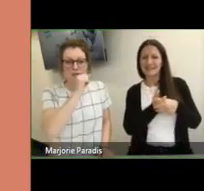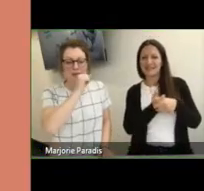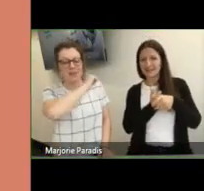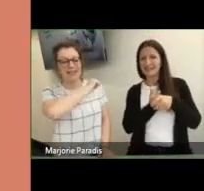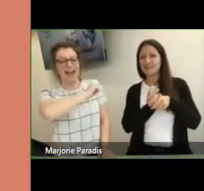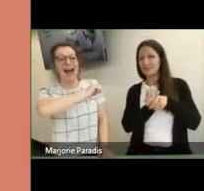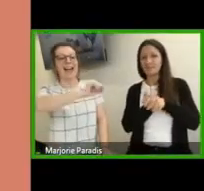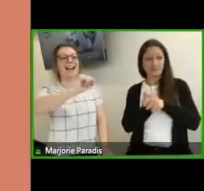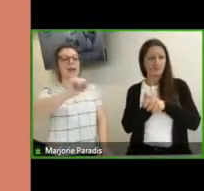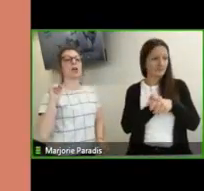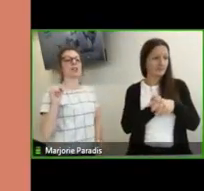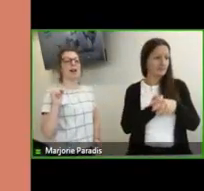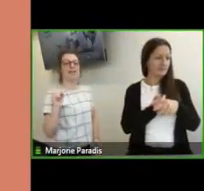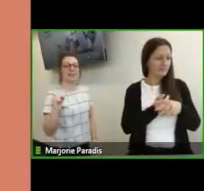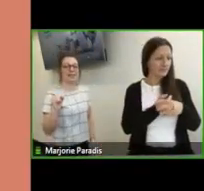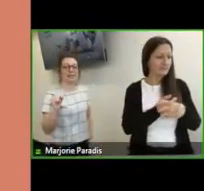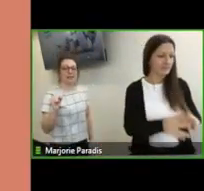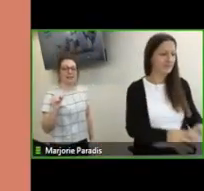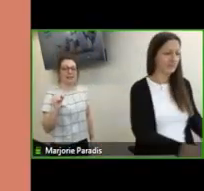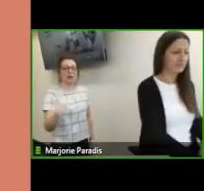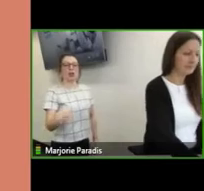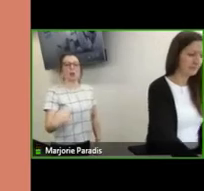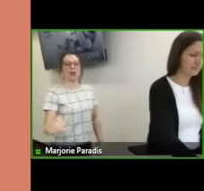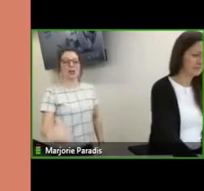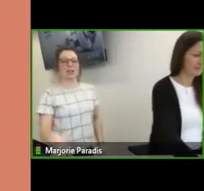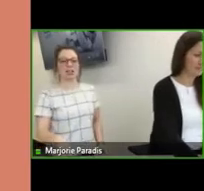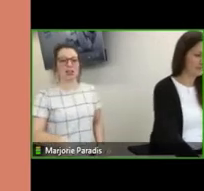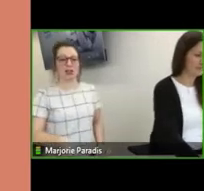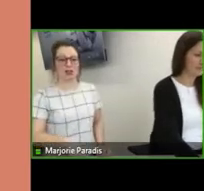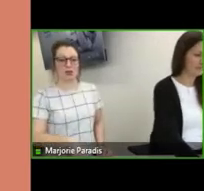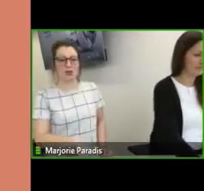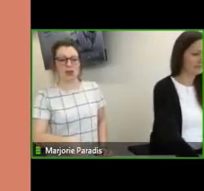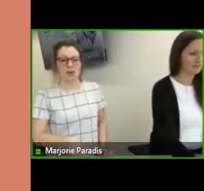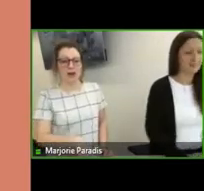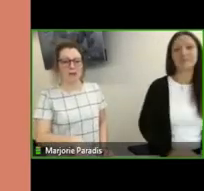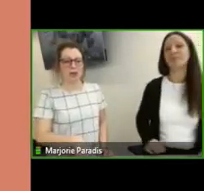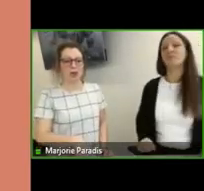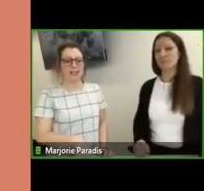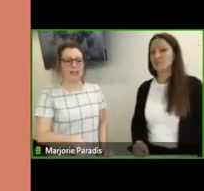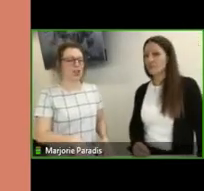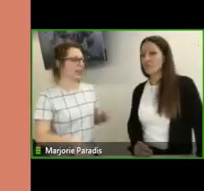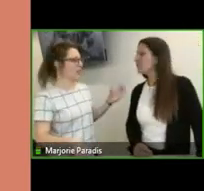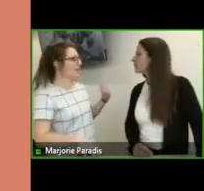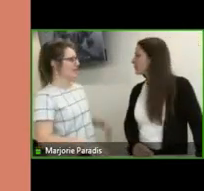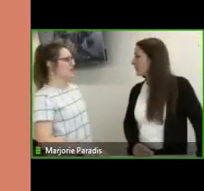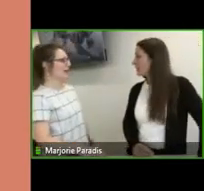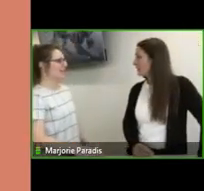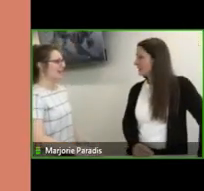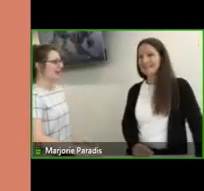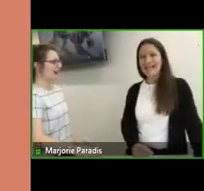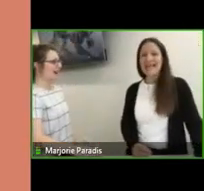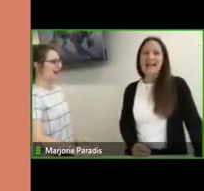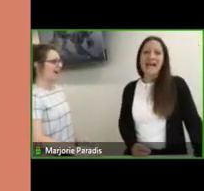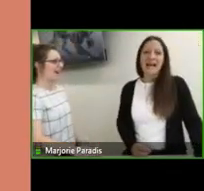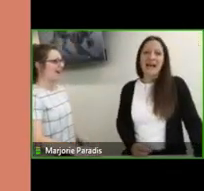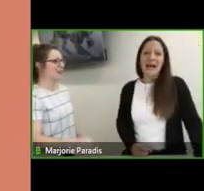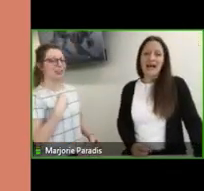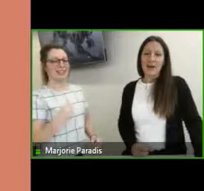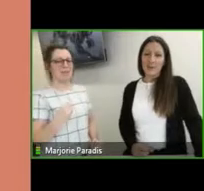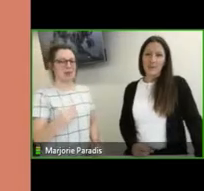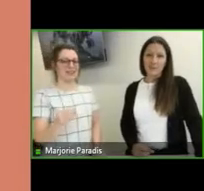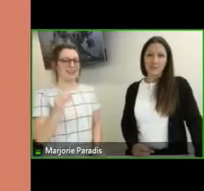C'est ce qui nous amène à l'importance, une fois qu'on a pris conscience du fonctionnement et du rôle des algorithmes, c'est ce qui nous amène